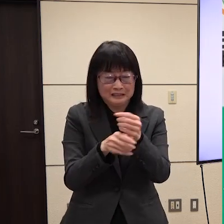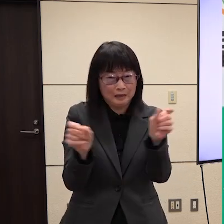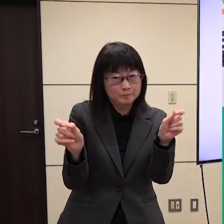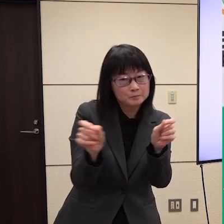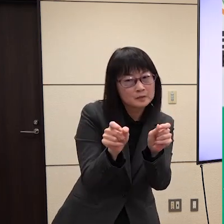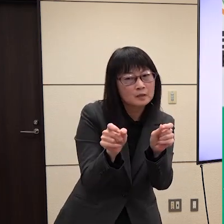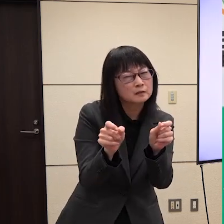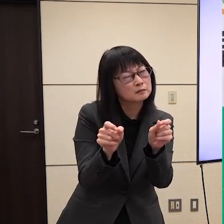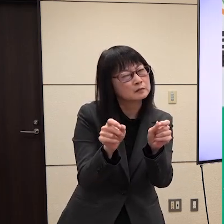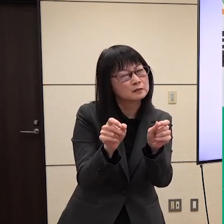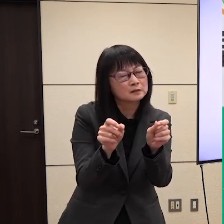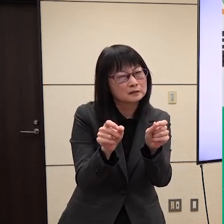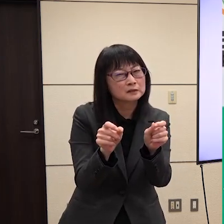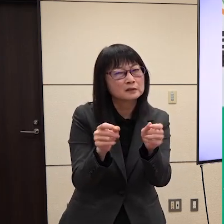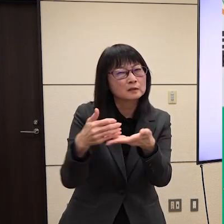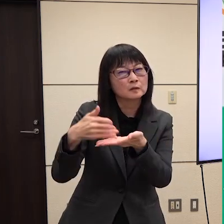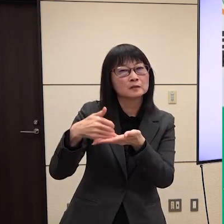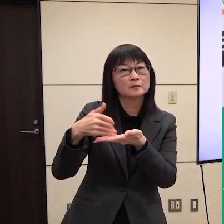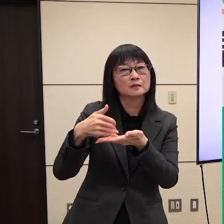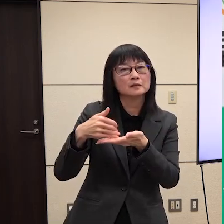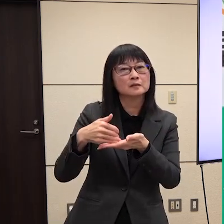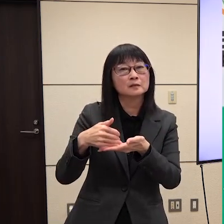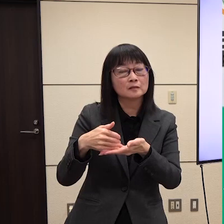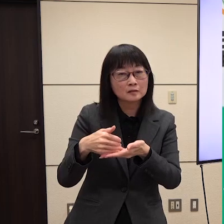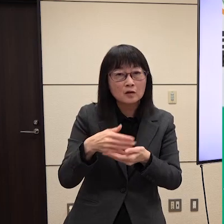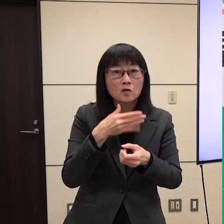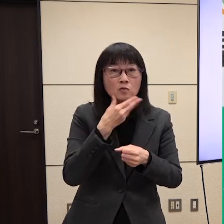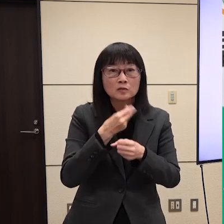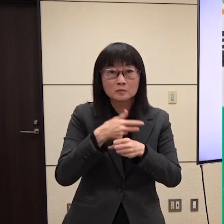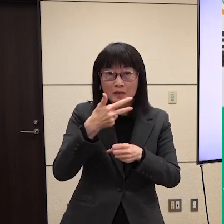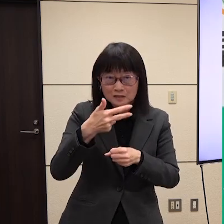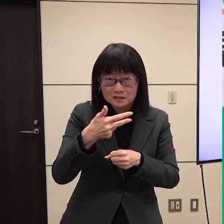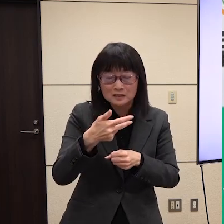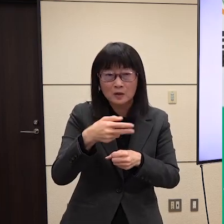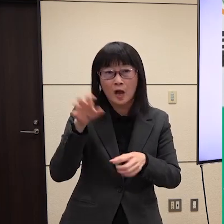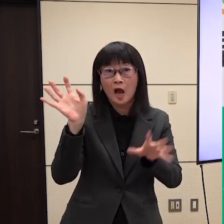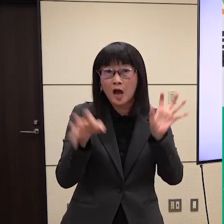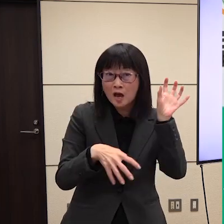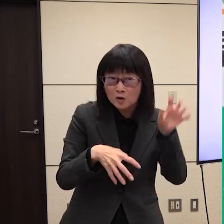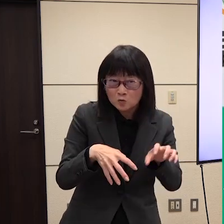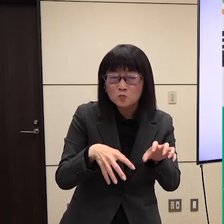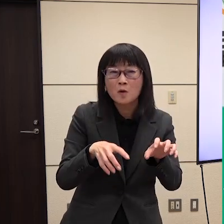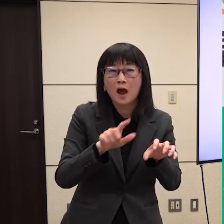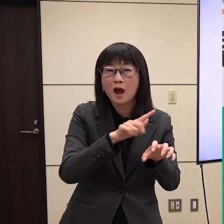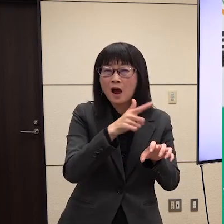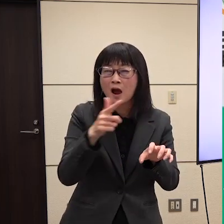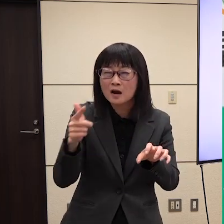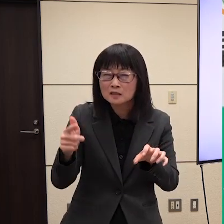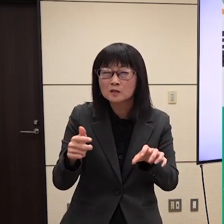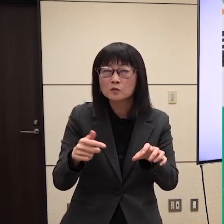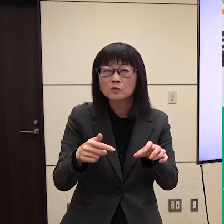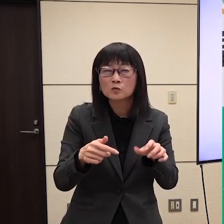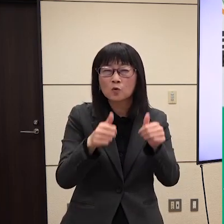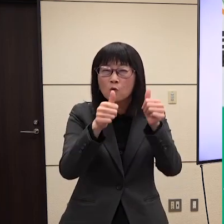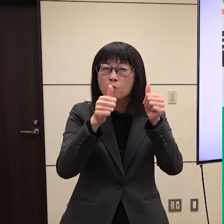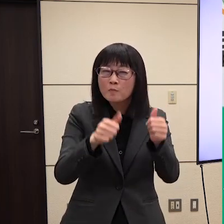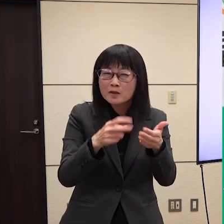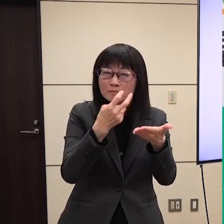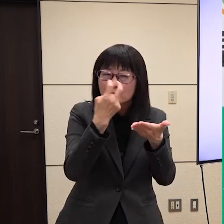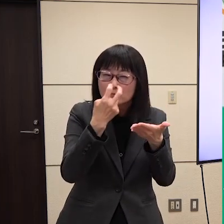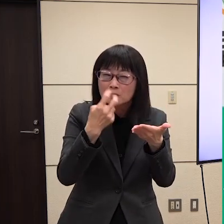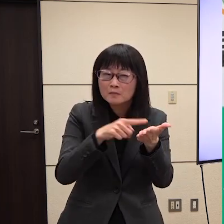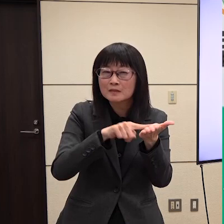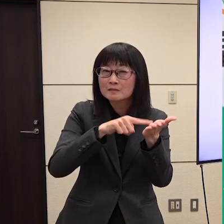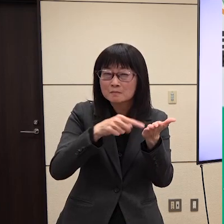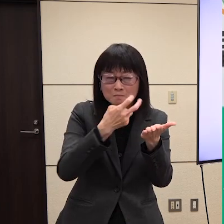では市ではですね、10マップといって熊の出没の状況などが分かる、そういったものも提供しておりますので